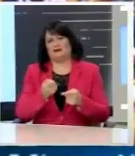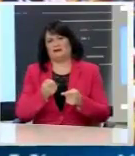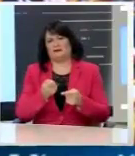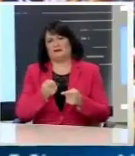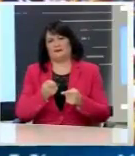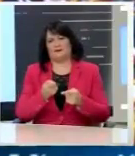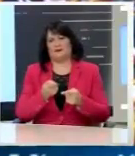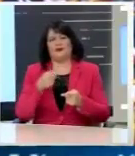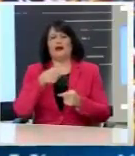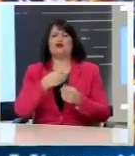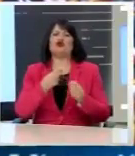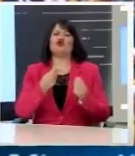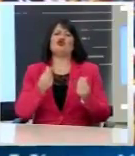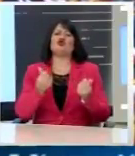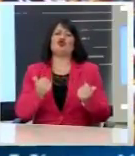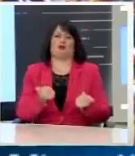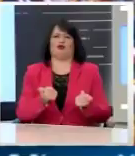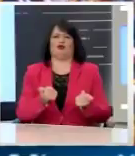Επιλέξτε αυτή την τακτική.